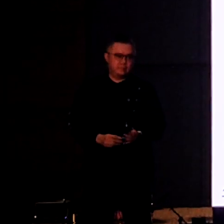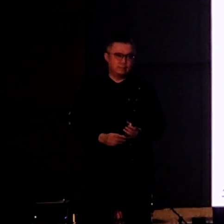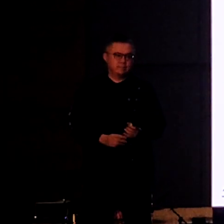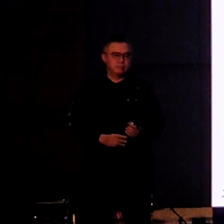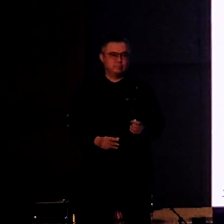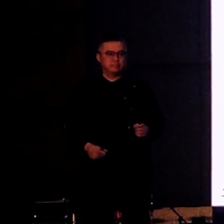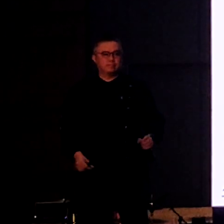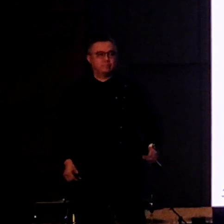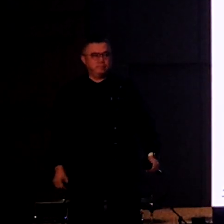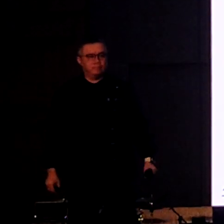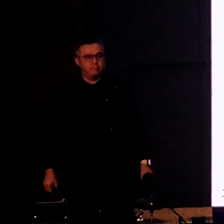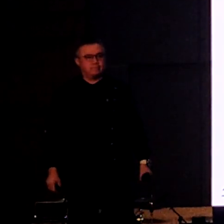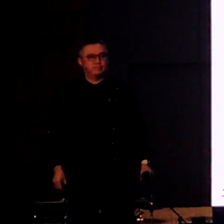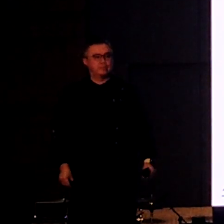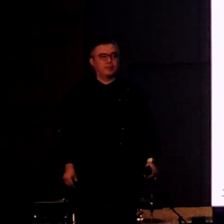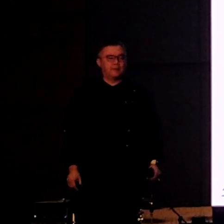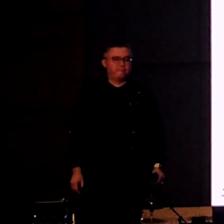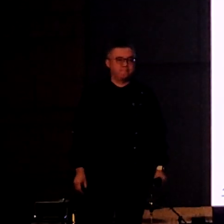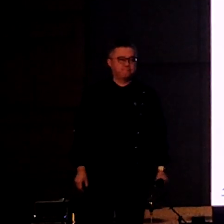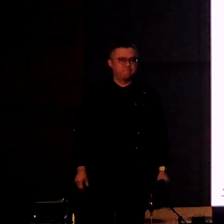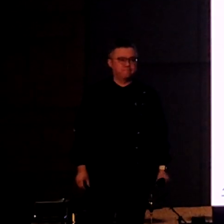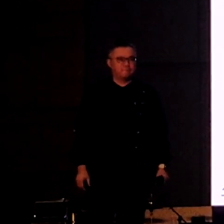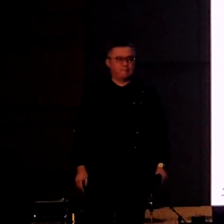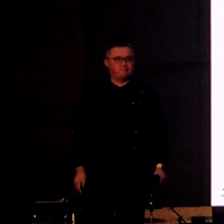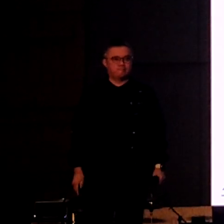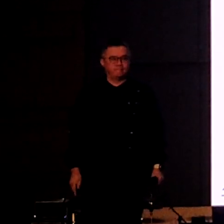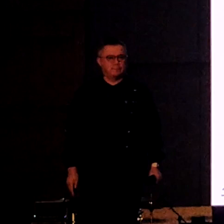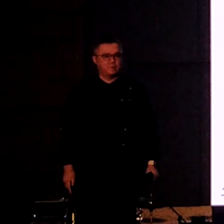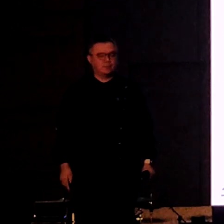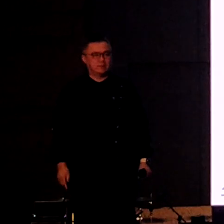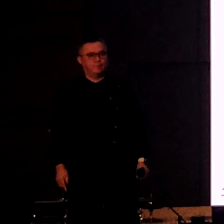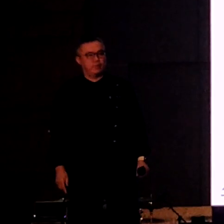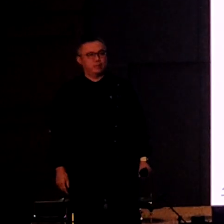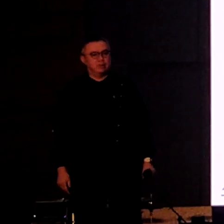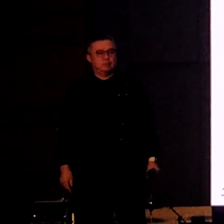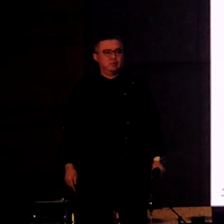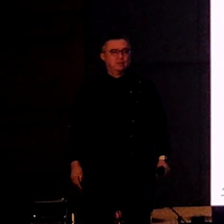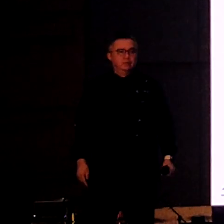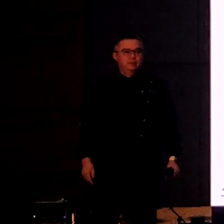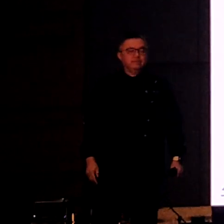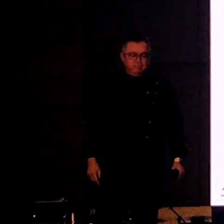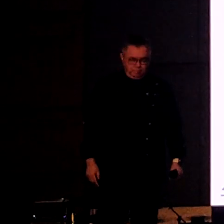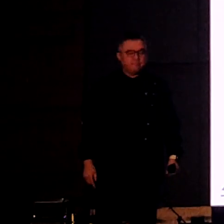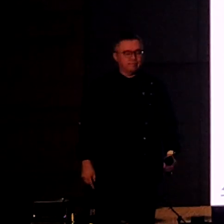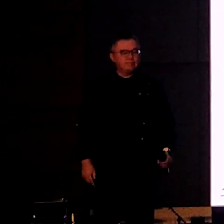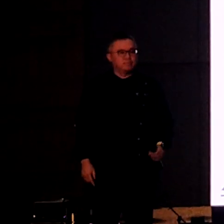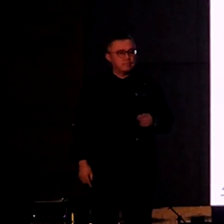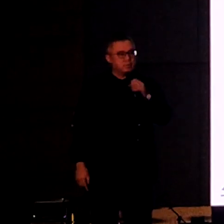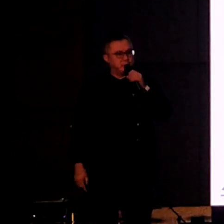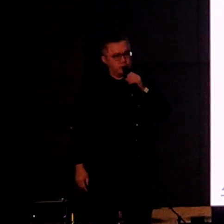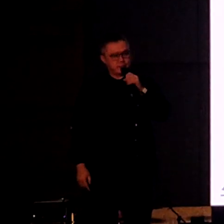kakeknya makanya ini bisa bercakap-cakap dengan menggunakan